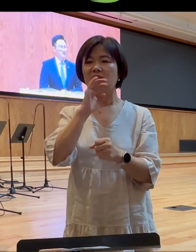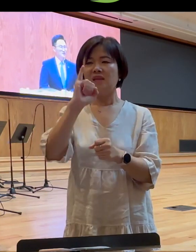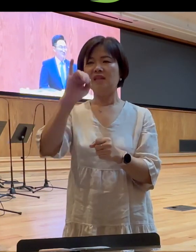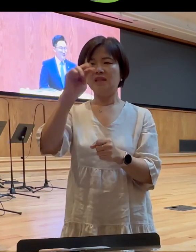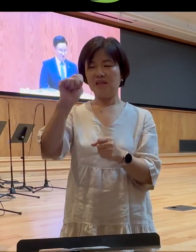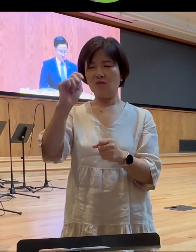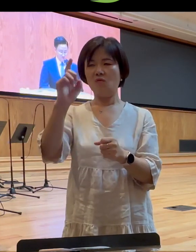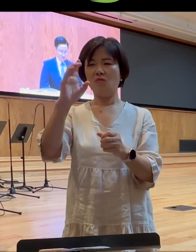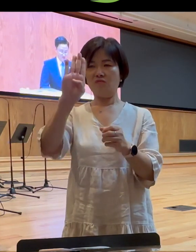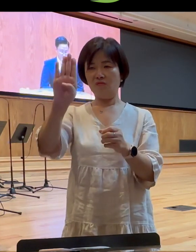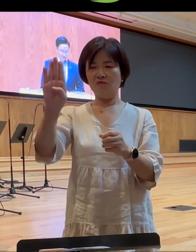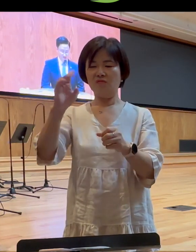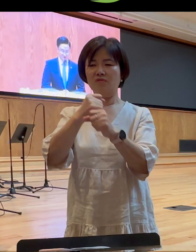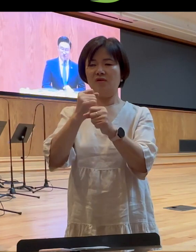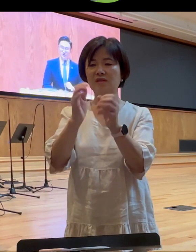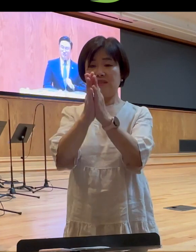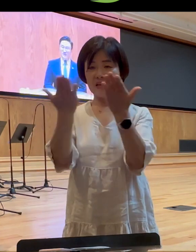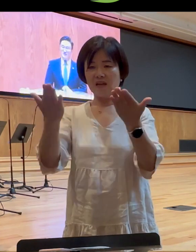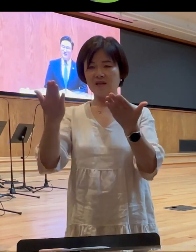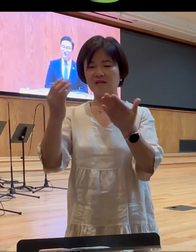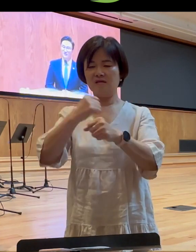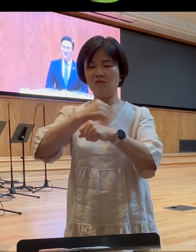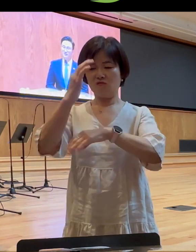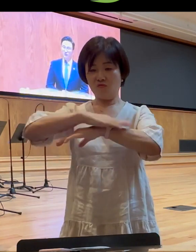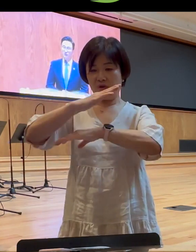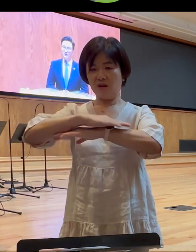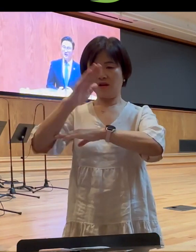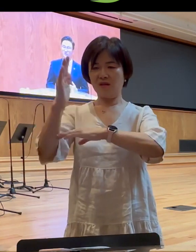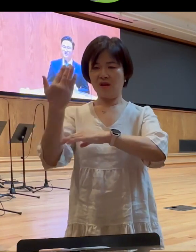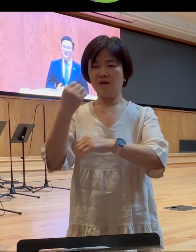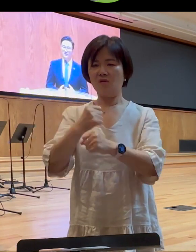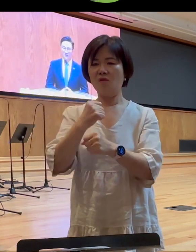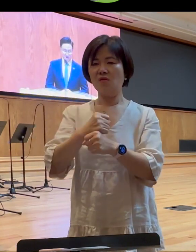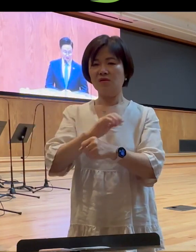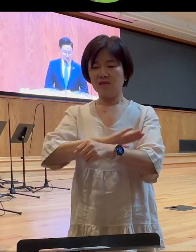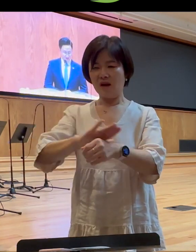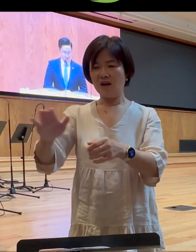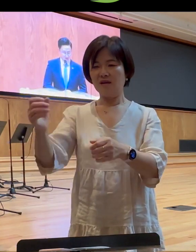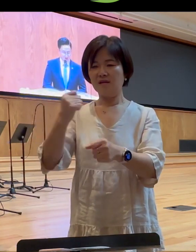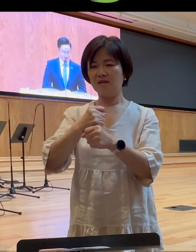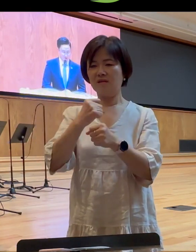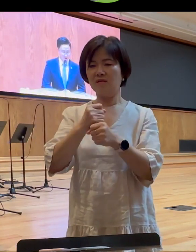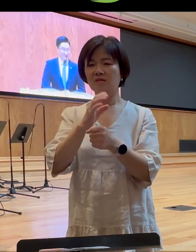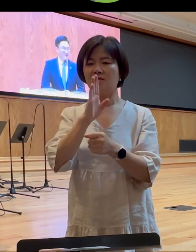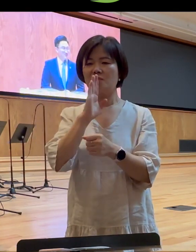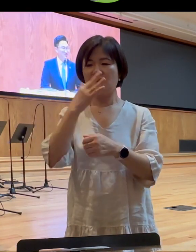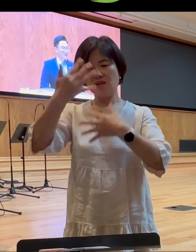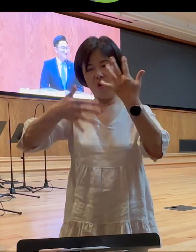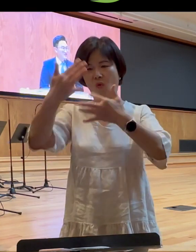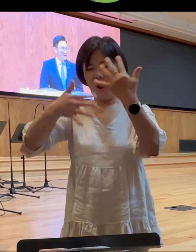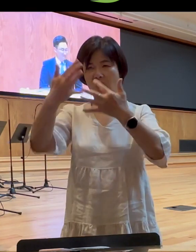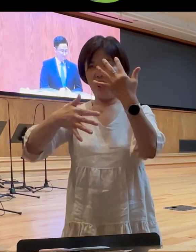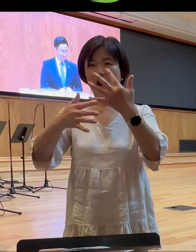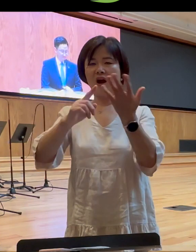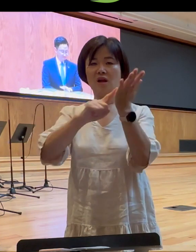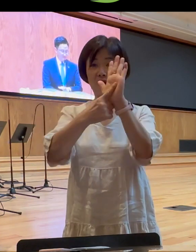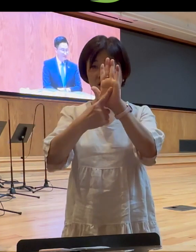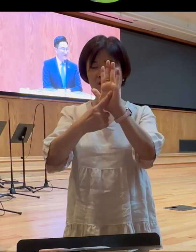책으로 남겨졌고, 트루 스피릿이라고 하는 제목으로 재구성되어서 영화로 제작되기도 했습니다.